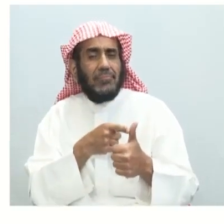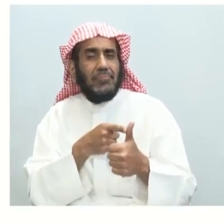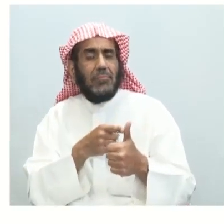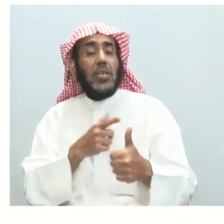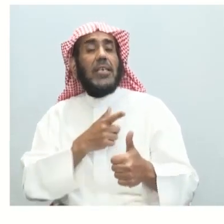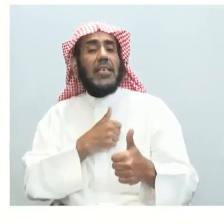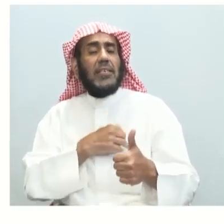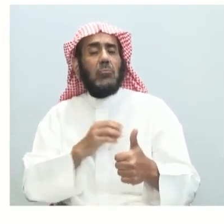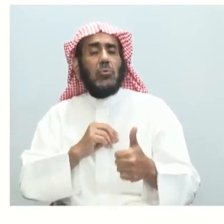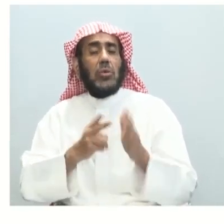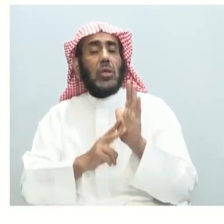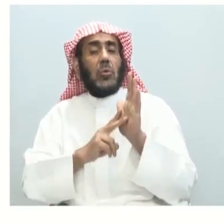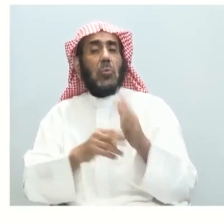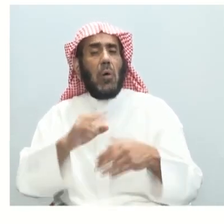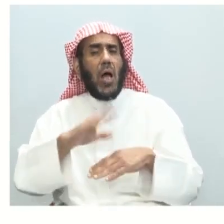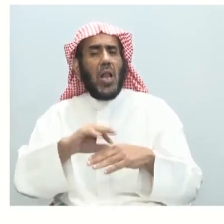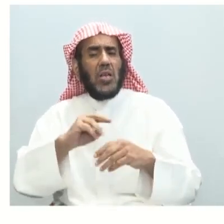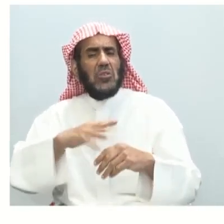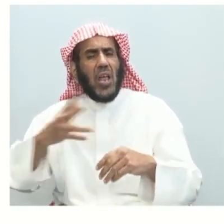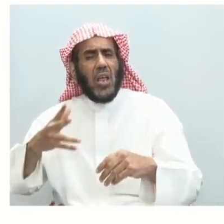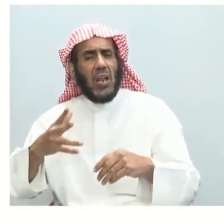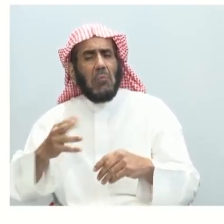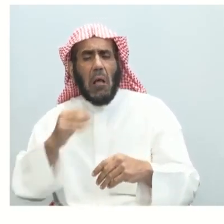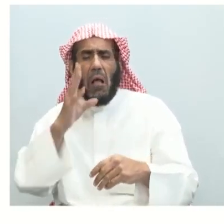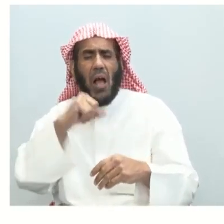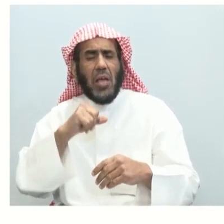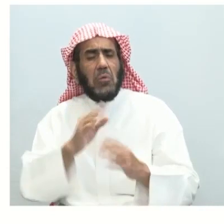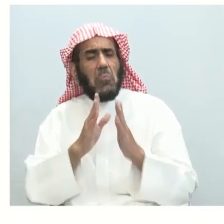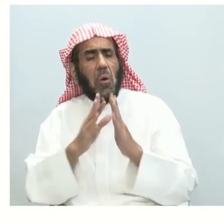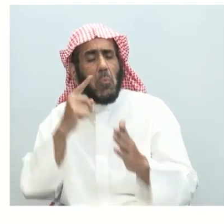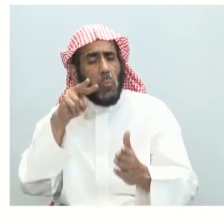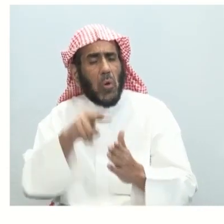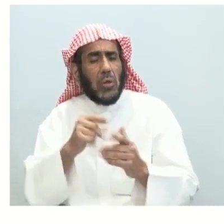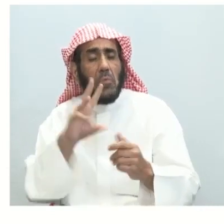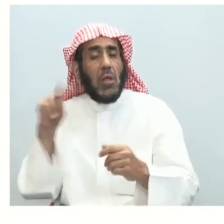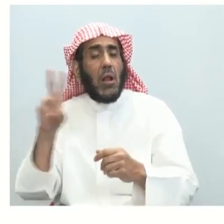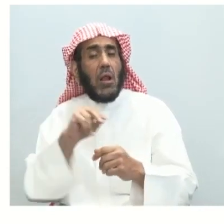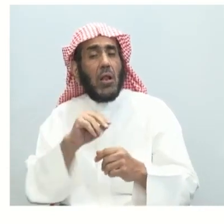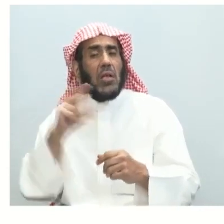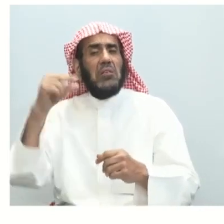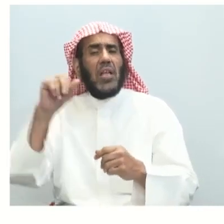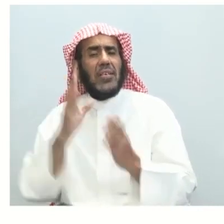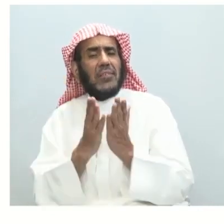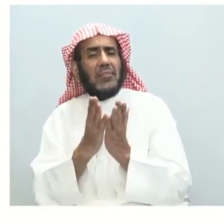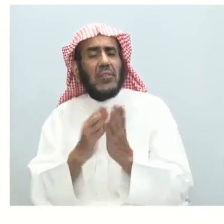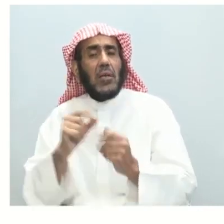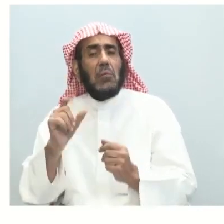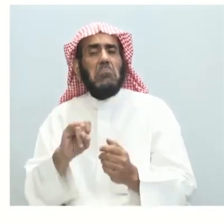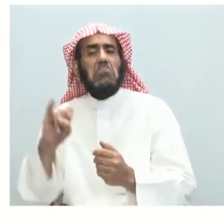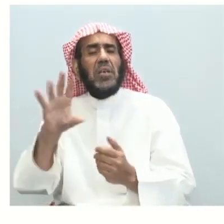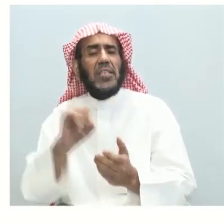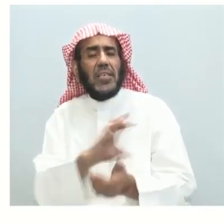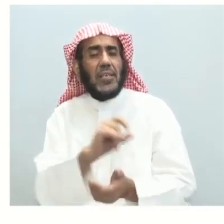اسم يدل على شيء غير معين مثل درس مدينه